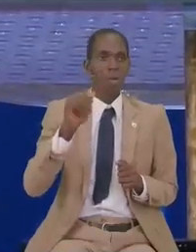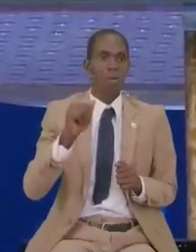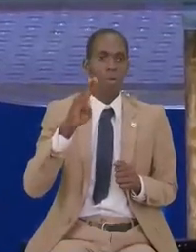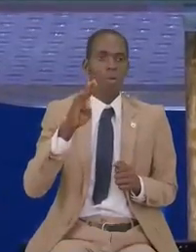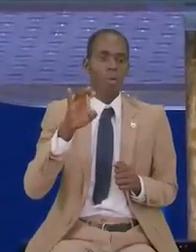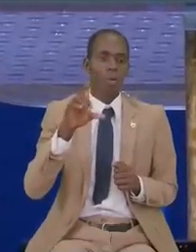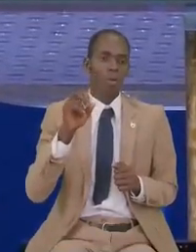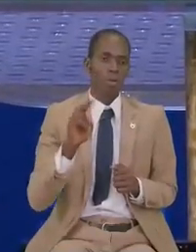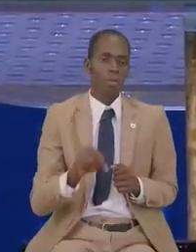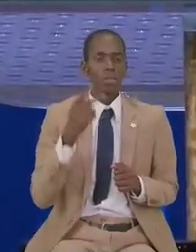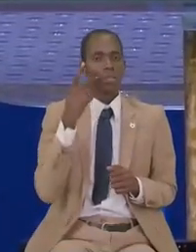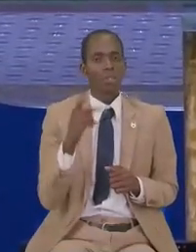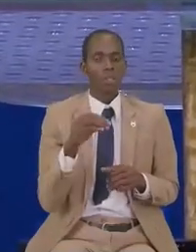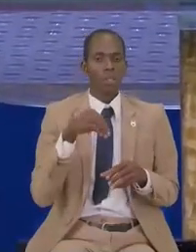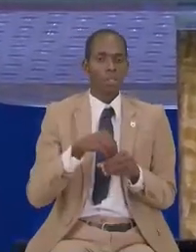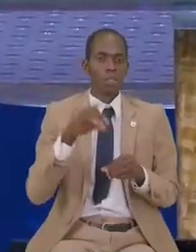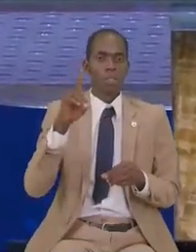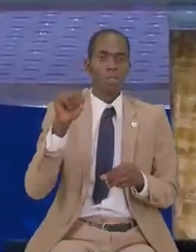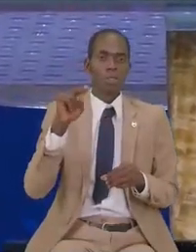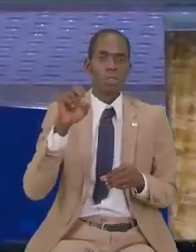Voyons, chapitre 3,